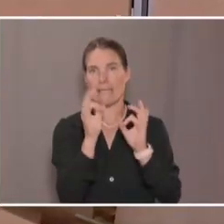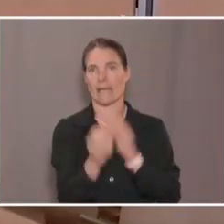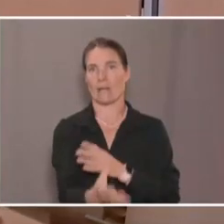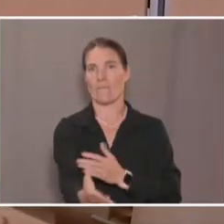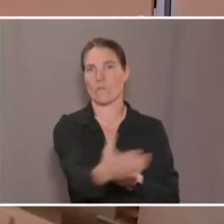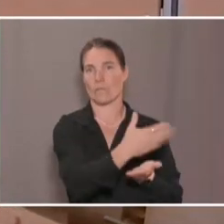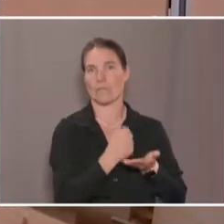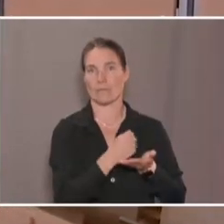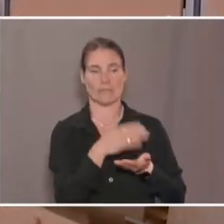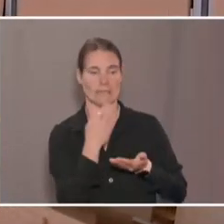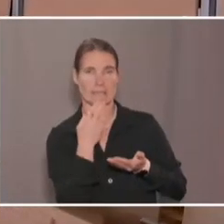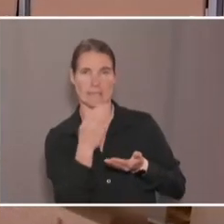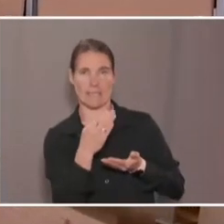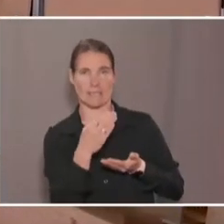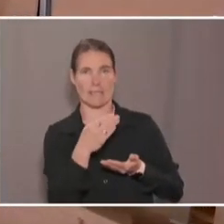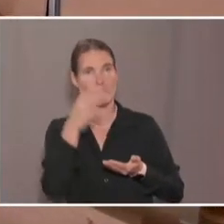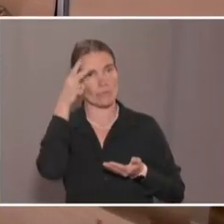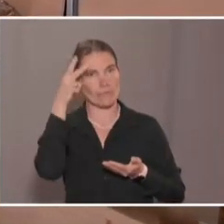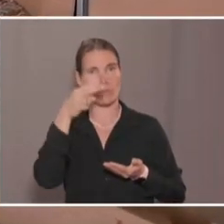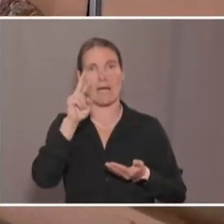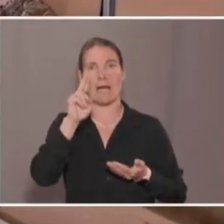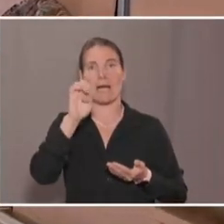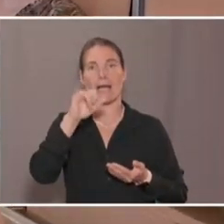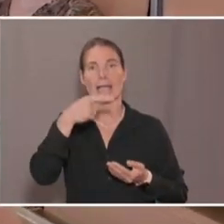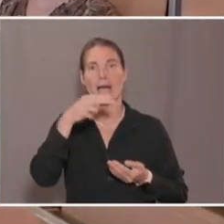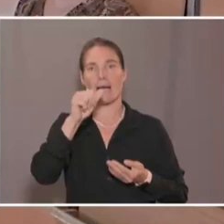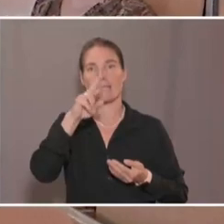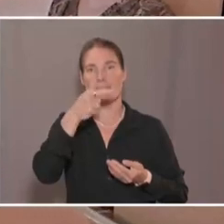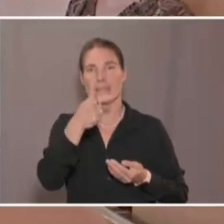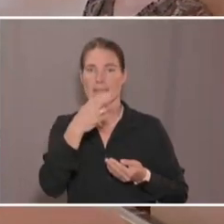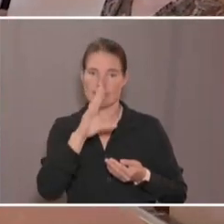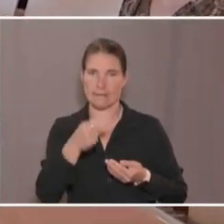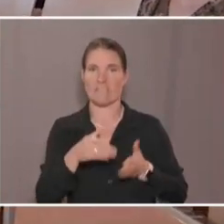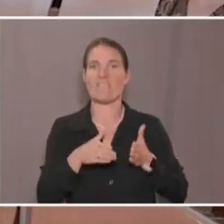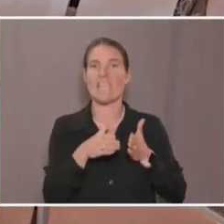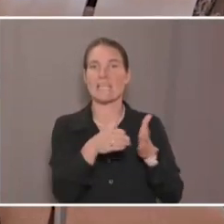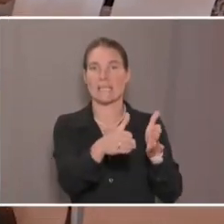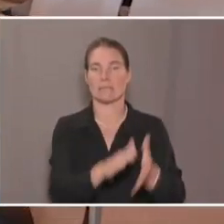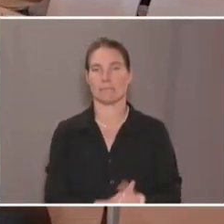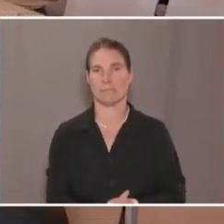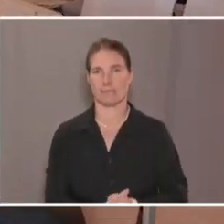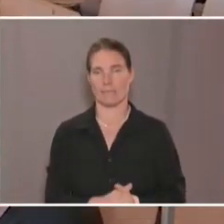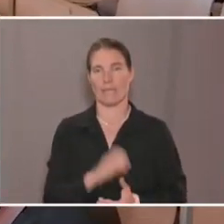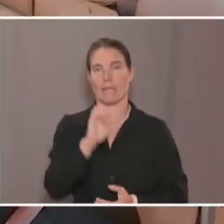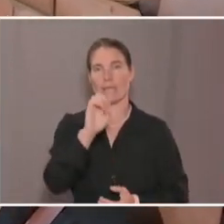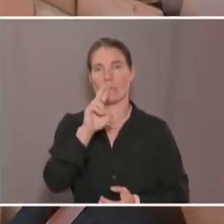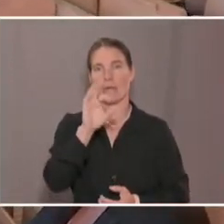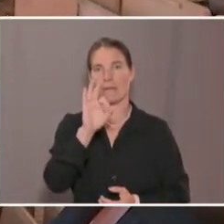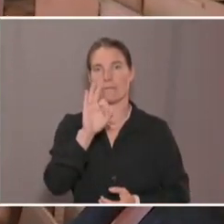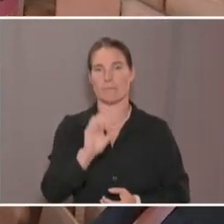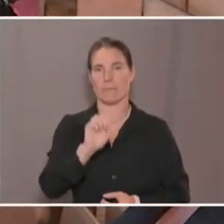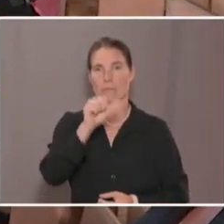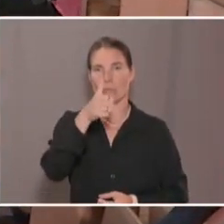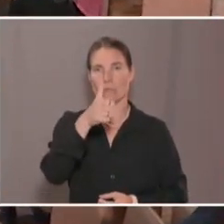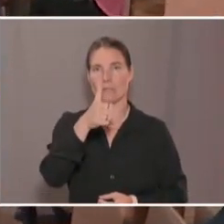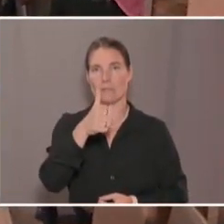ich danke Ihnen, lieber Herr Professor Reinhardt, dass Sie diesen Weg auch mit uns gehen. Außerdem hat die EOF aufgrund des besonders